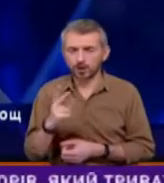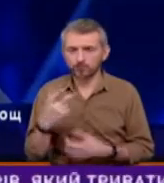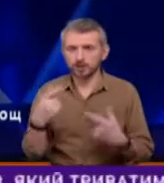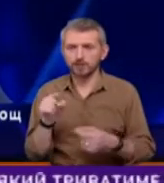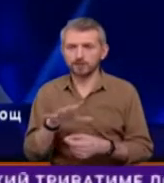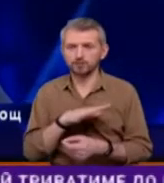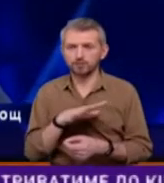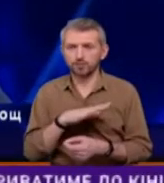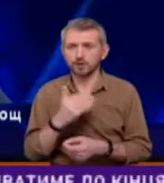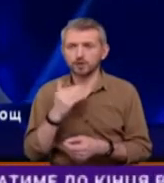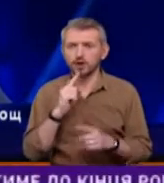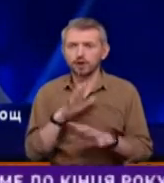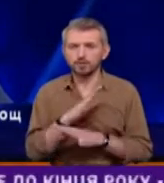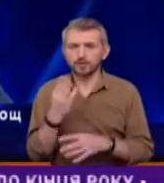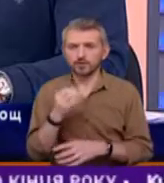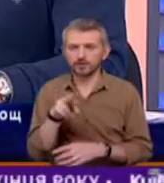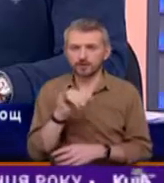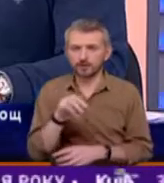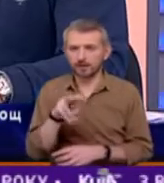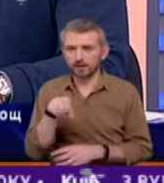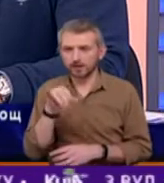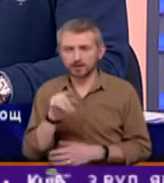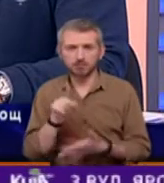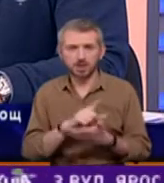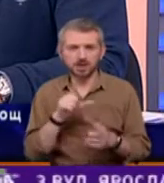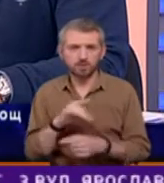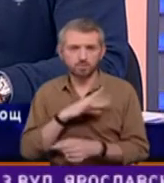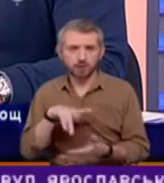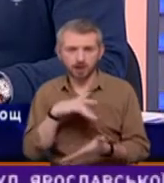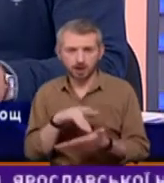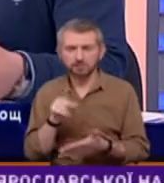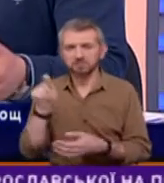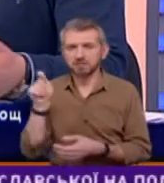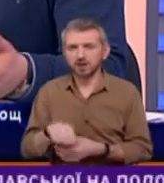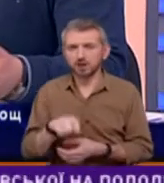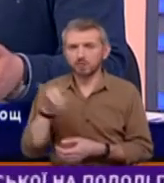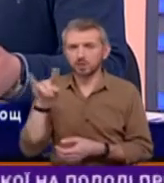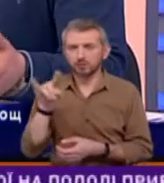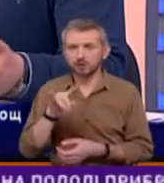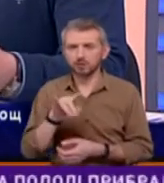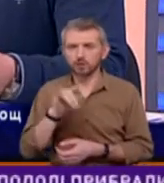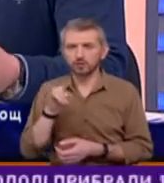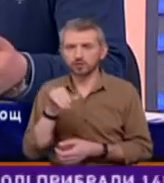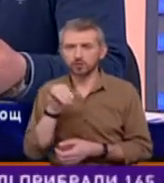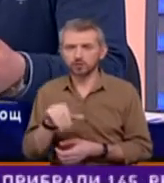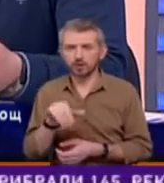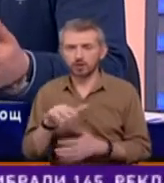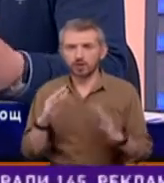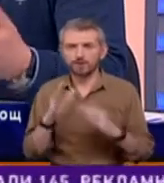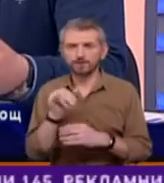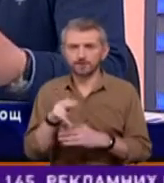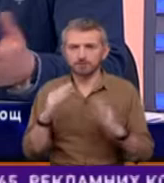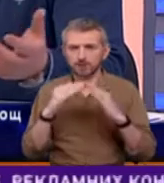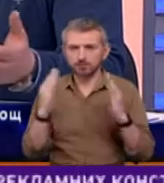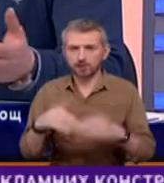він був, його пісня «Шеді Леді», мали їхати в Белград, і він приїхав в Борисполь, в нього в VIP-терміналі одна